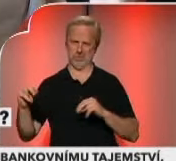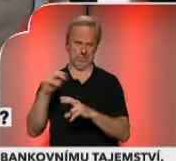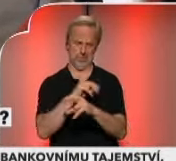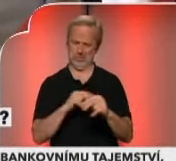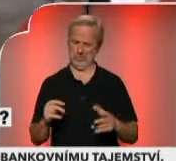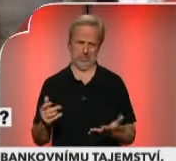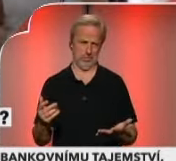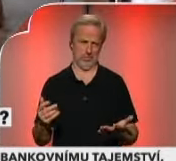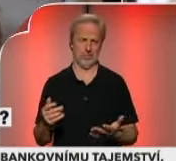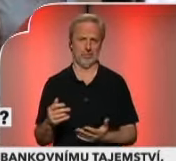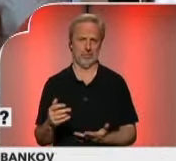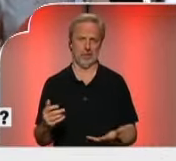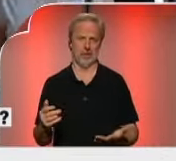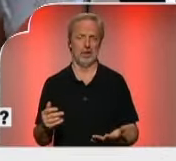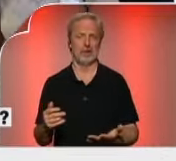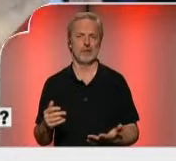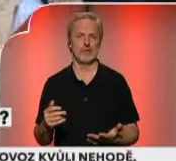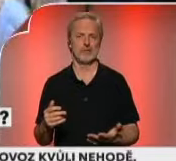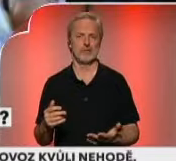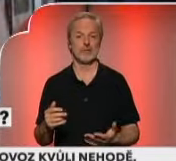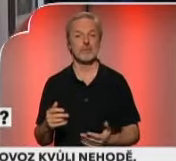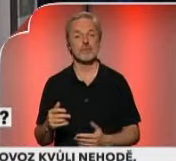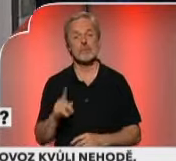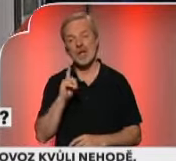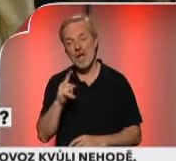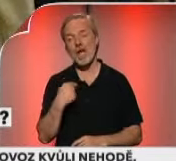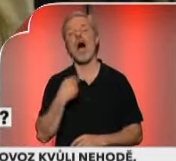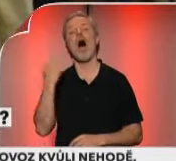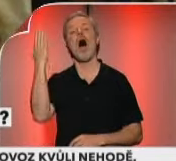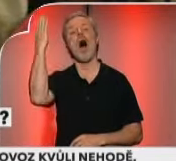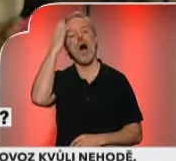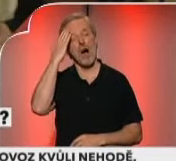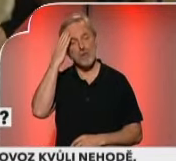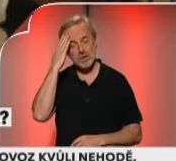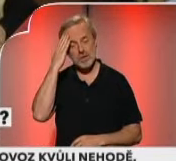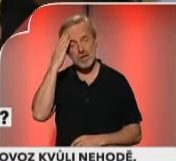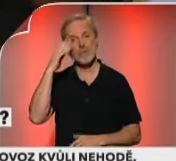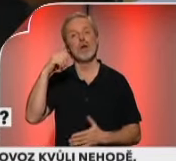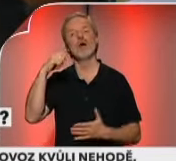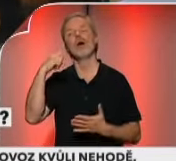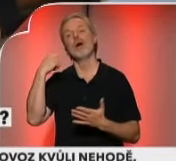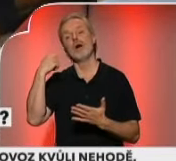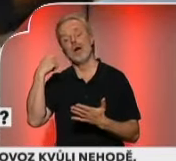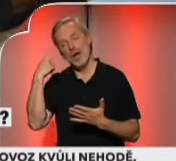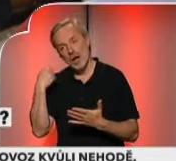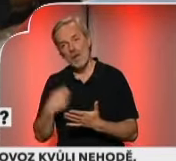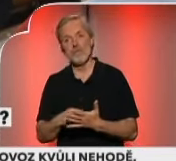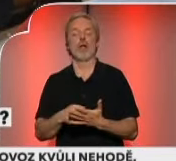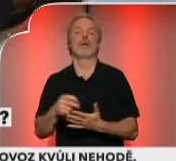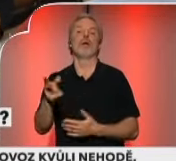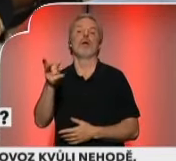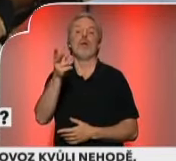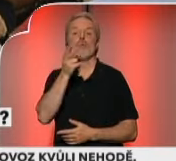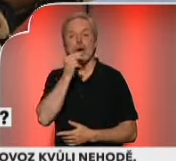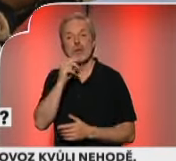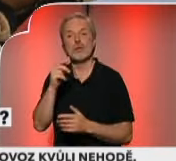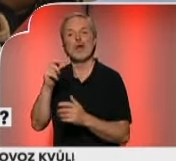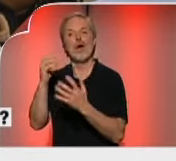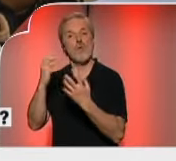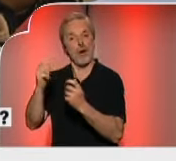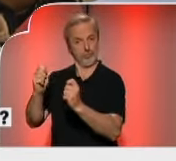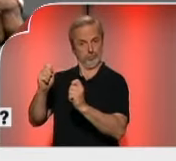zákonu podobné věci myslím si že platí jakoby obecný pohled že pokud policie požádá tak to